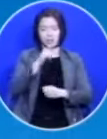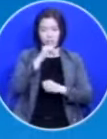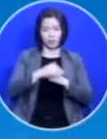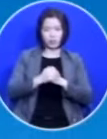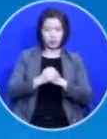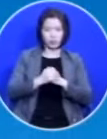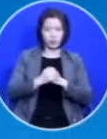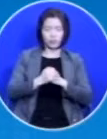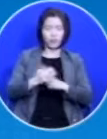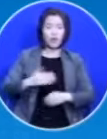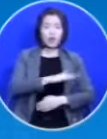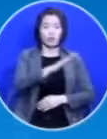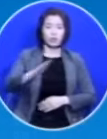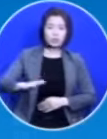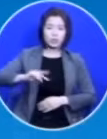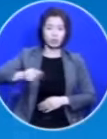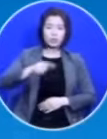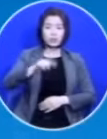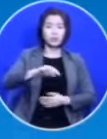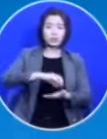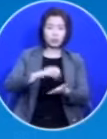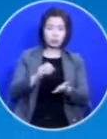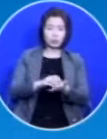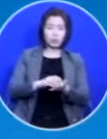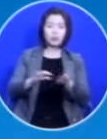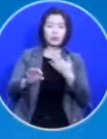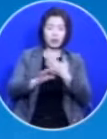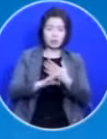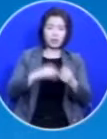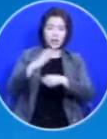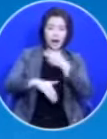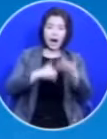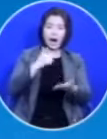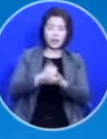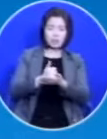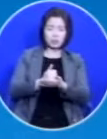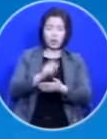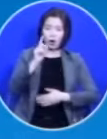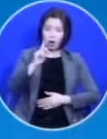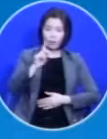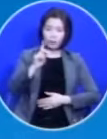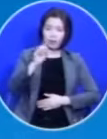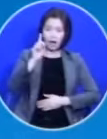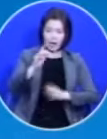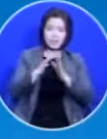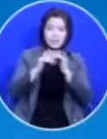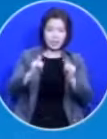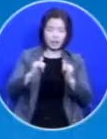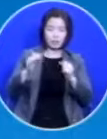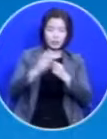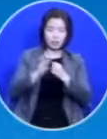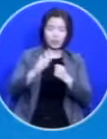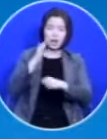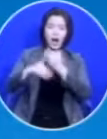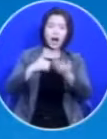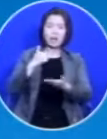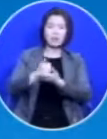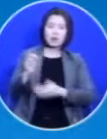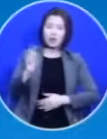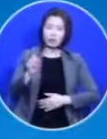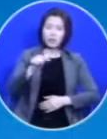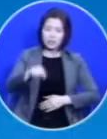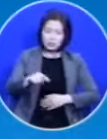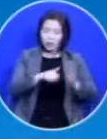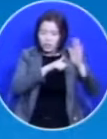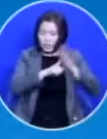하시죠 우리도 그 정도라면 하나님은 어떤 한 사람 으로 인해서 하나님이 어떻게 그것을